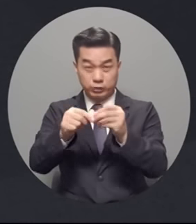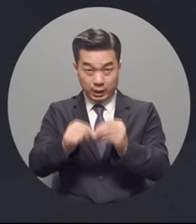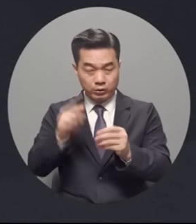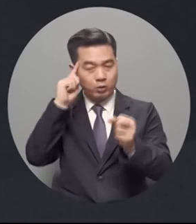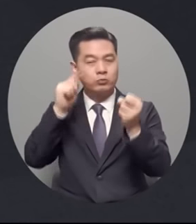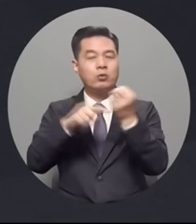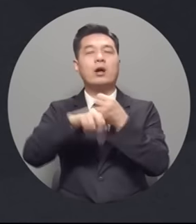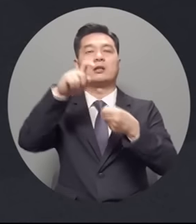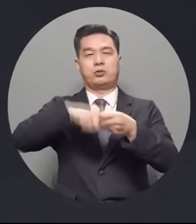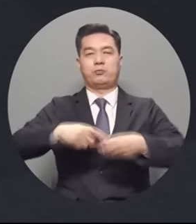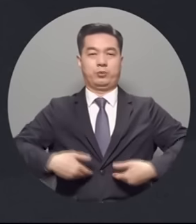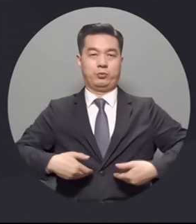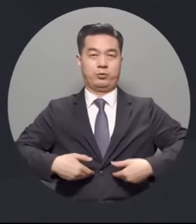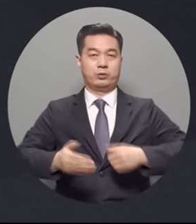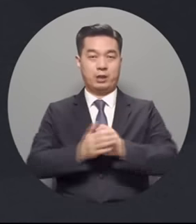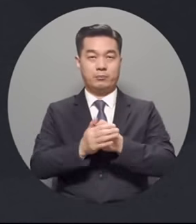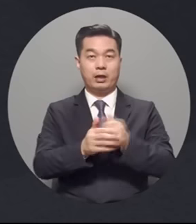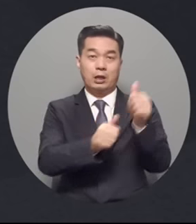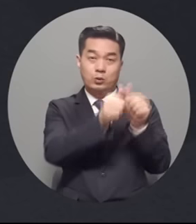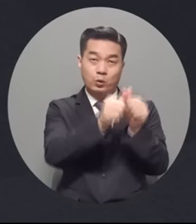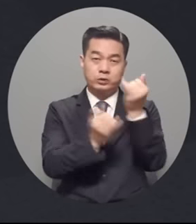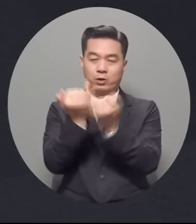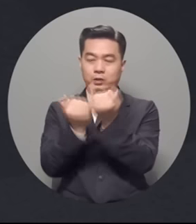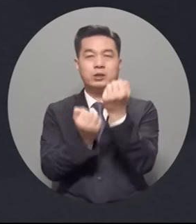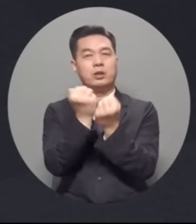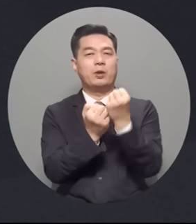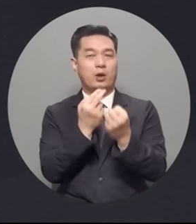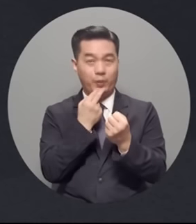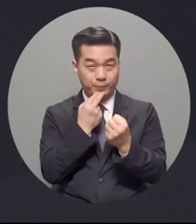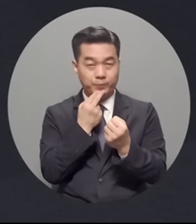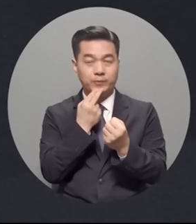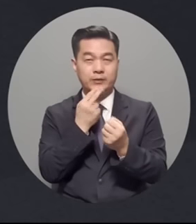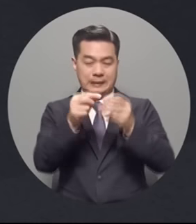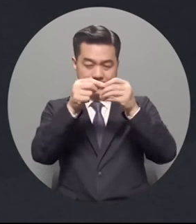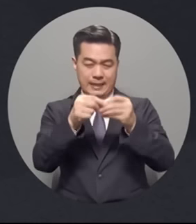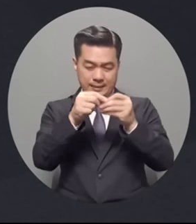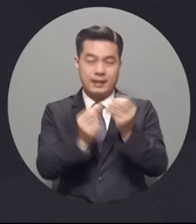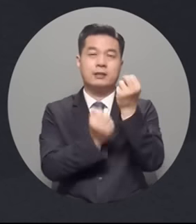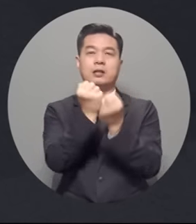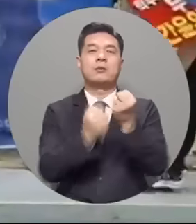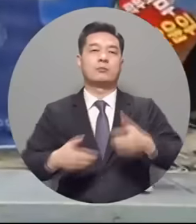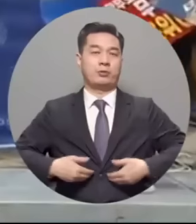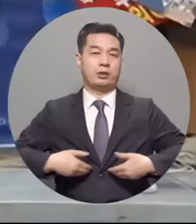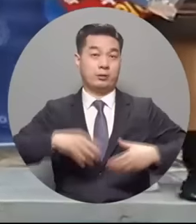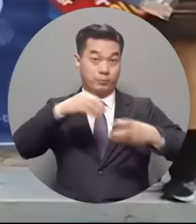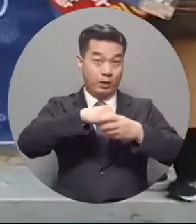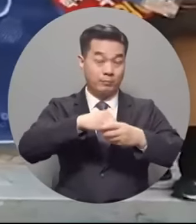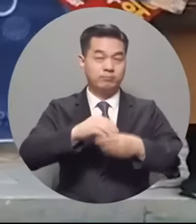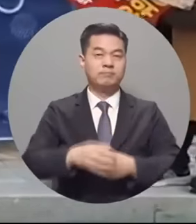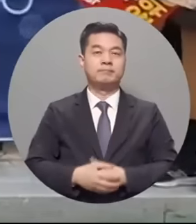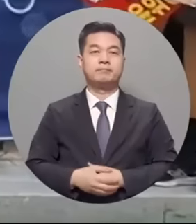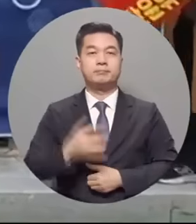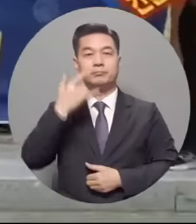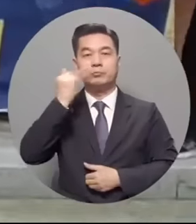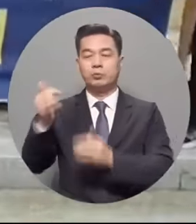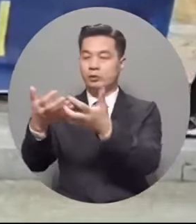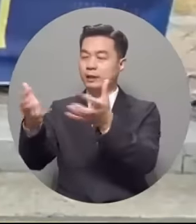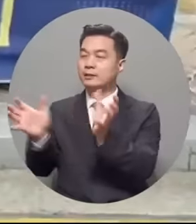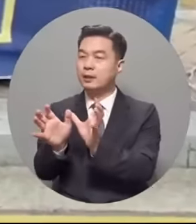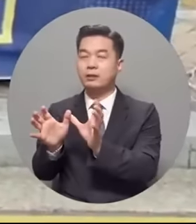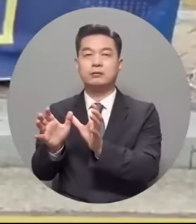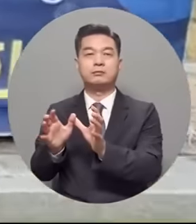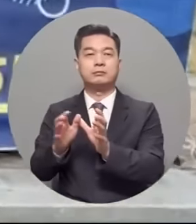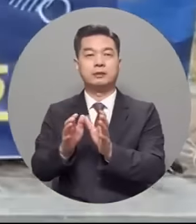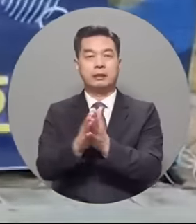과학적으로 해야 하고 동성애 등 설명 역시 상세히 이뤄져야 한다고 명시했습니다. 학부모 단체들은 간행물